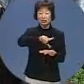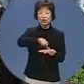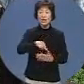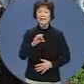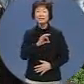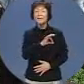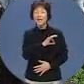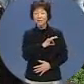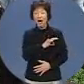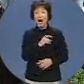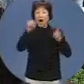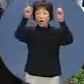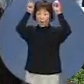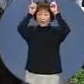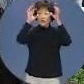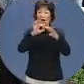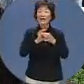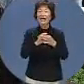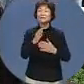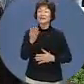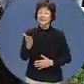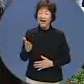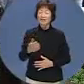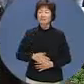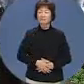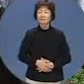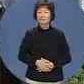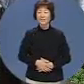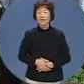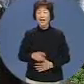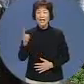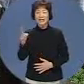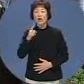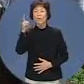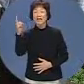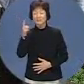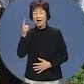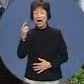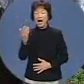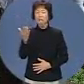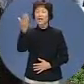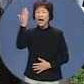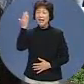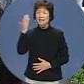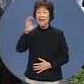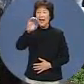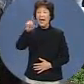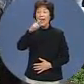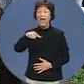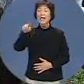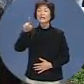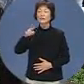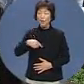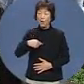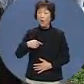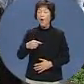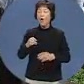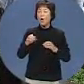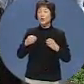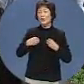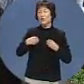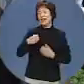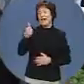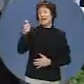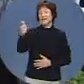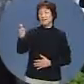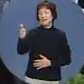は何か鬼と関係があるんですか？ 生駒にはね、昔縁の行者さんがこの地で鬼を捕